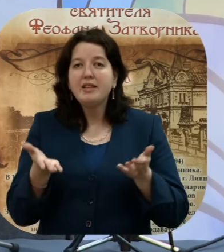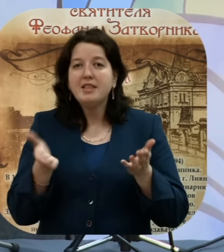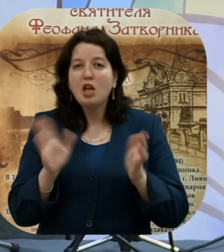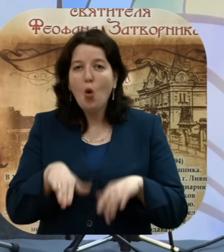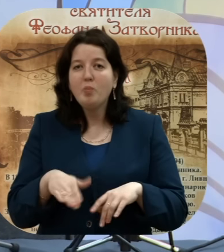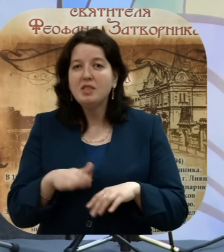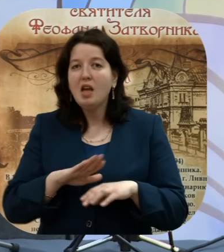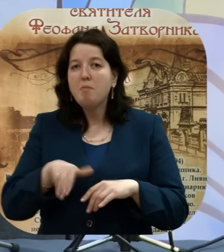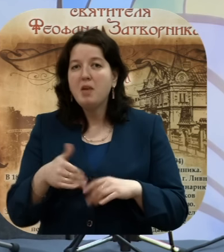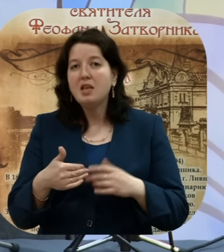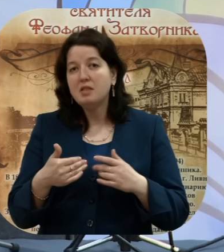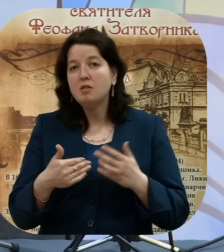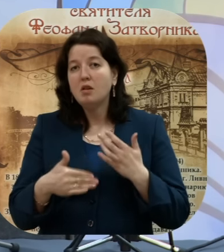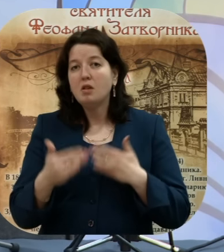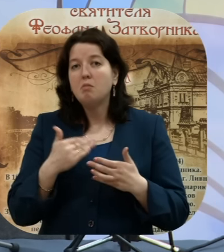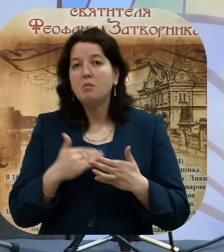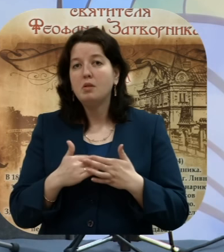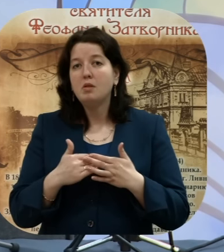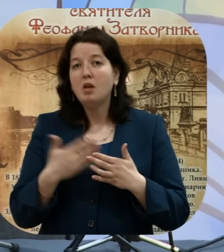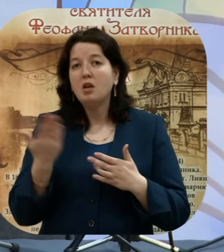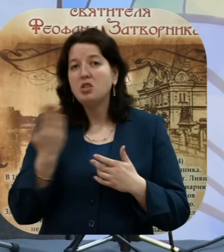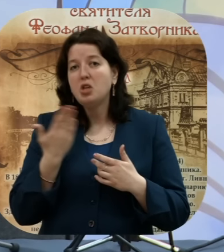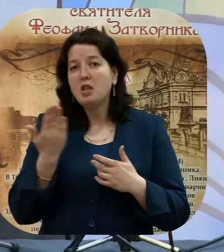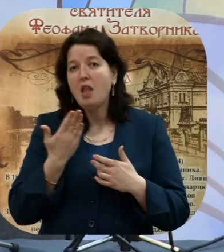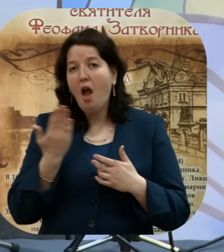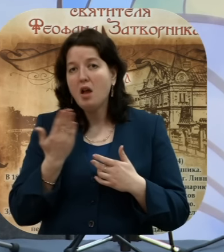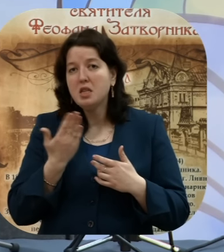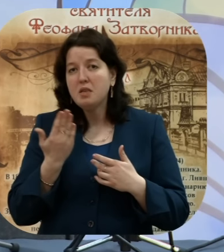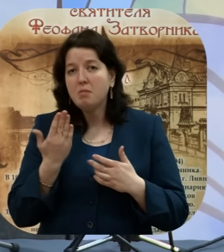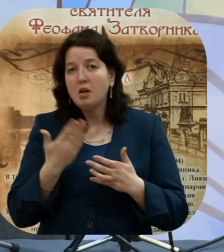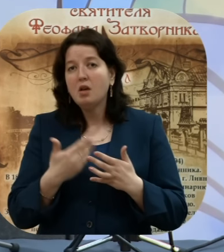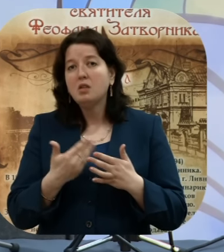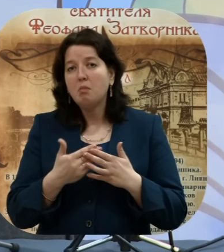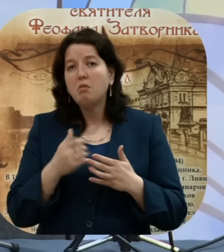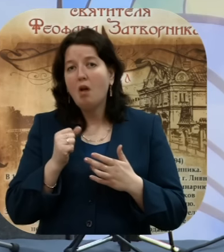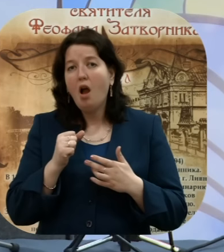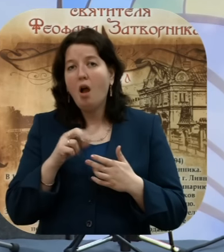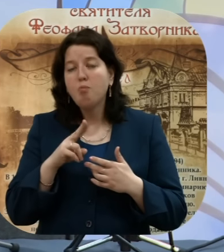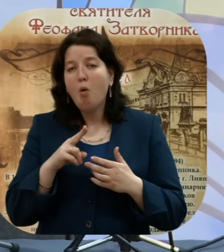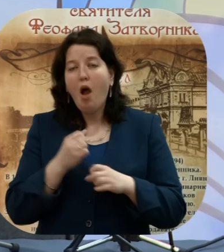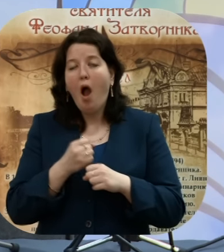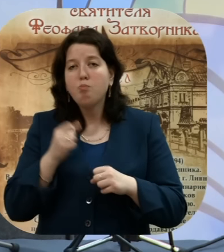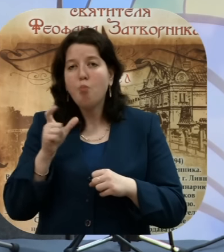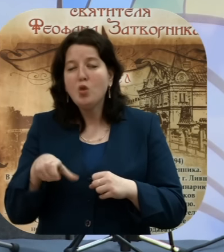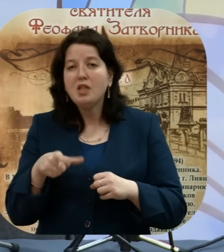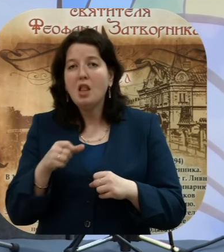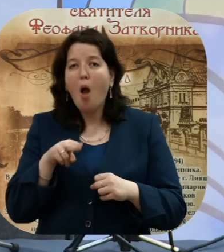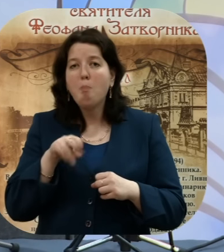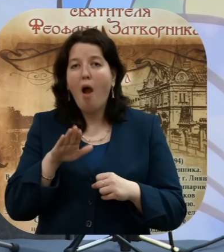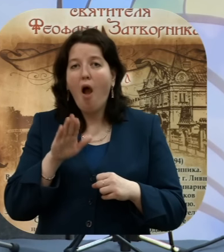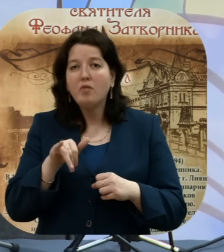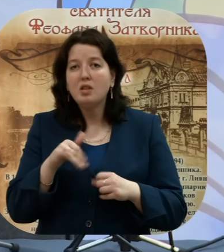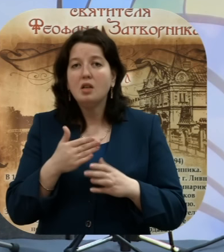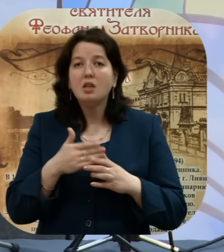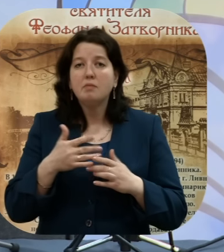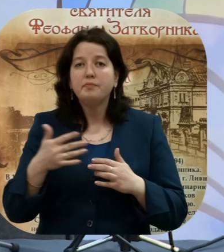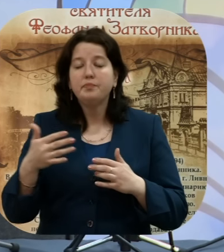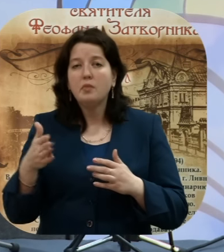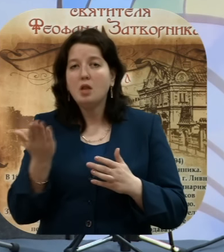без всякого плода. Читаем апостола Павла: «Плод духовный есть любовь, радость, мир,